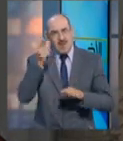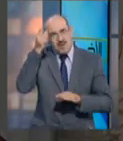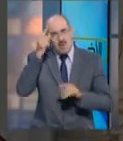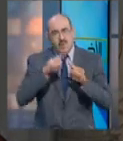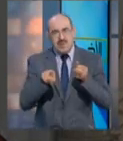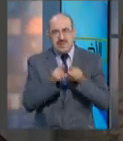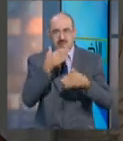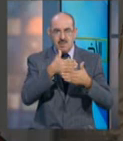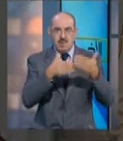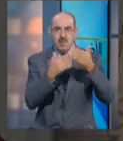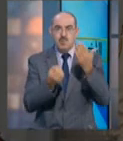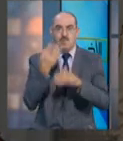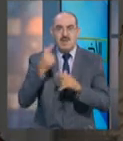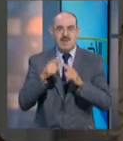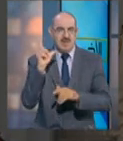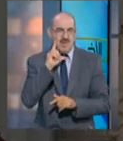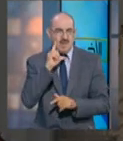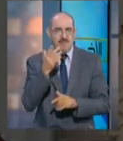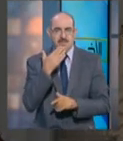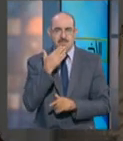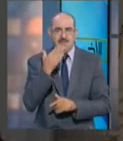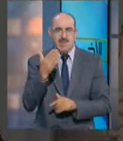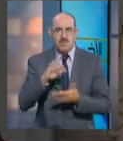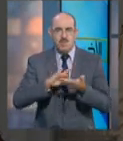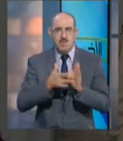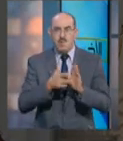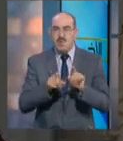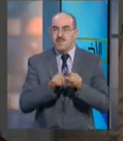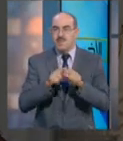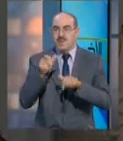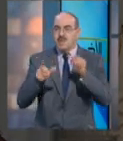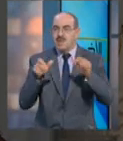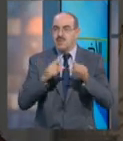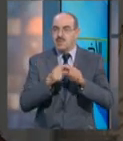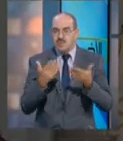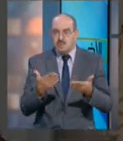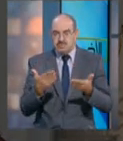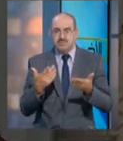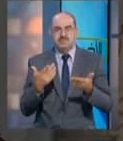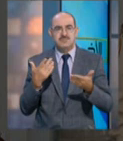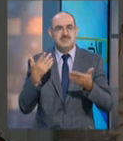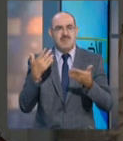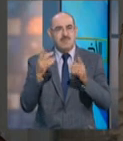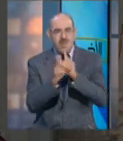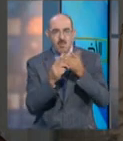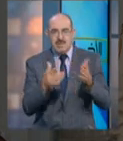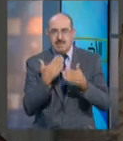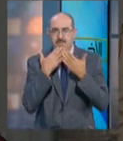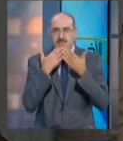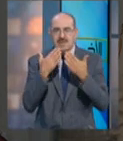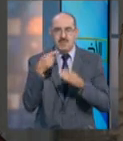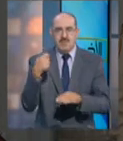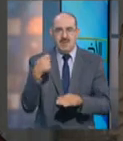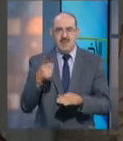ليبيا الجديدة المزدهرة. شكرا لكل من ساهم معنا اليوم في هذا اللقاء، نشكر فخامة الرئيس